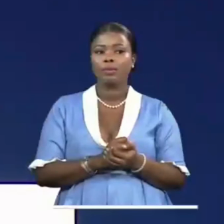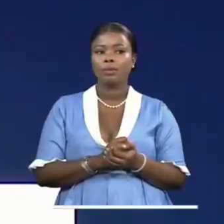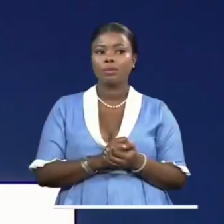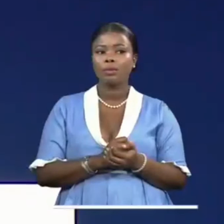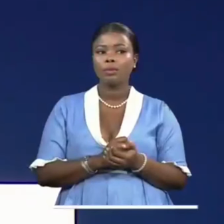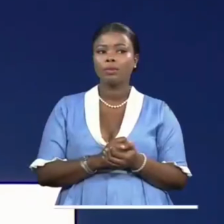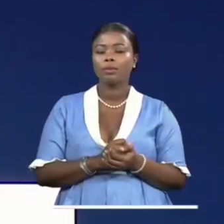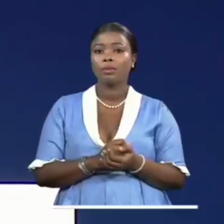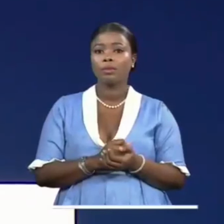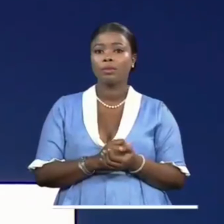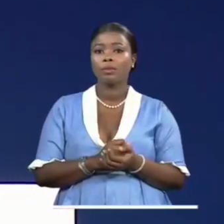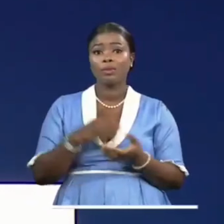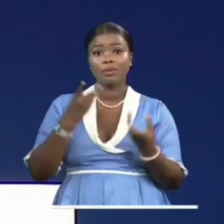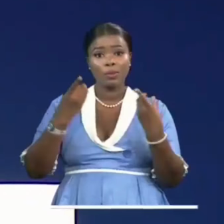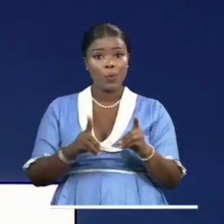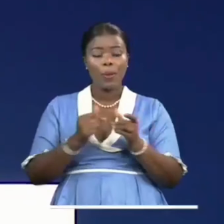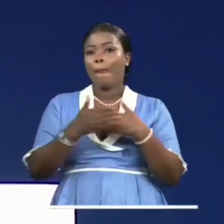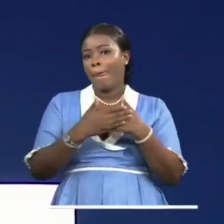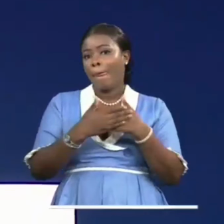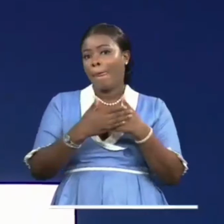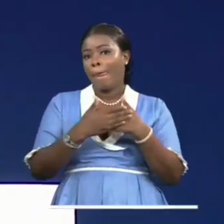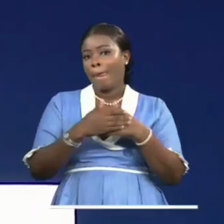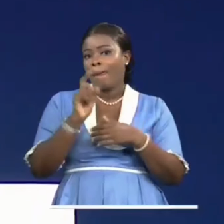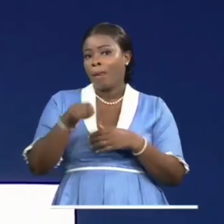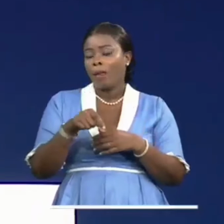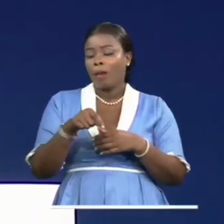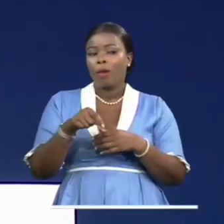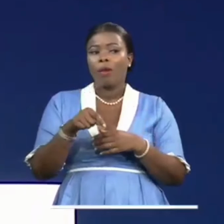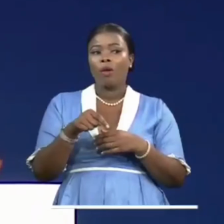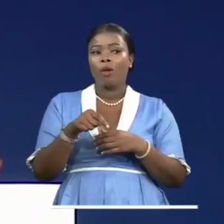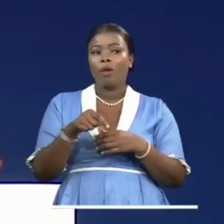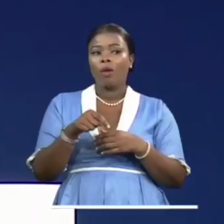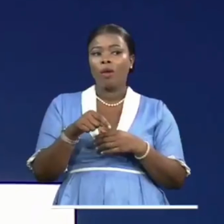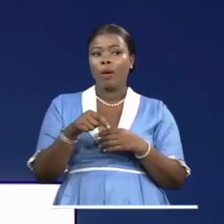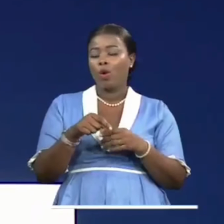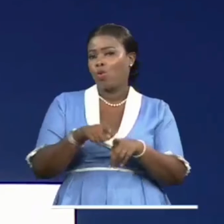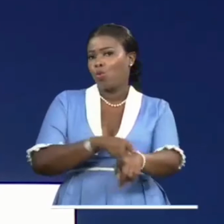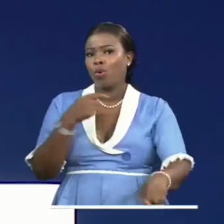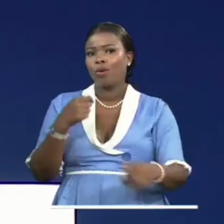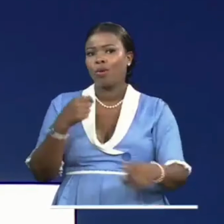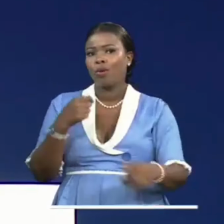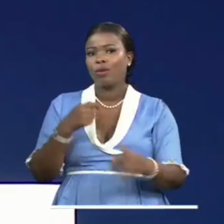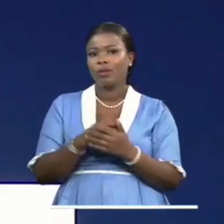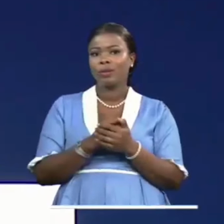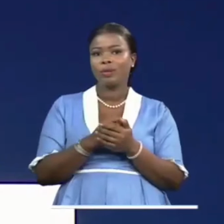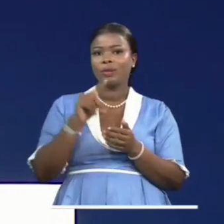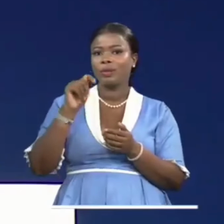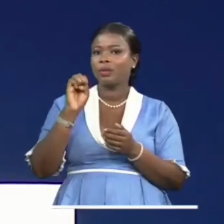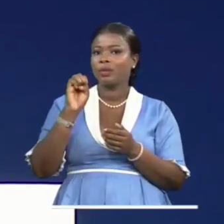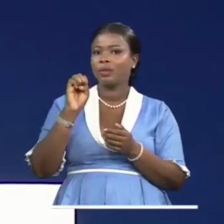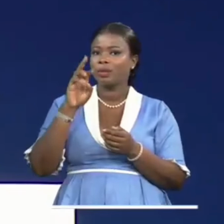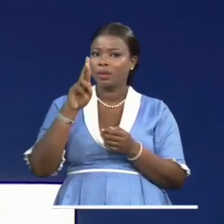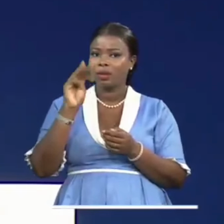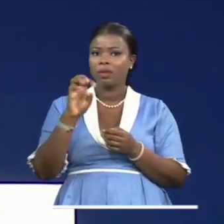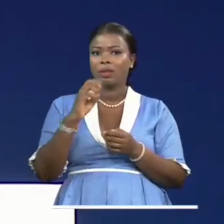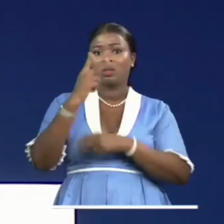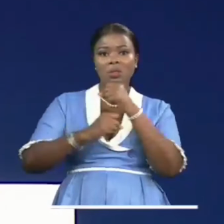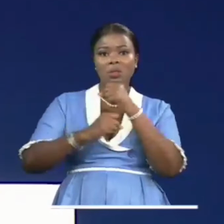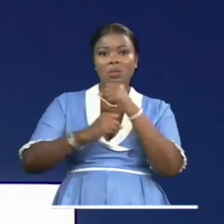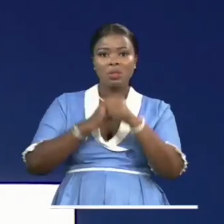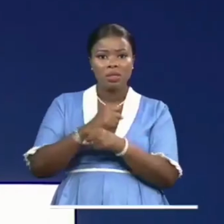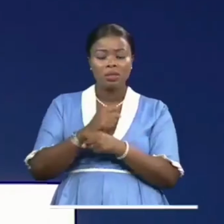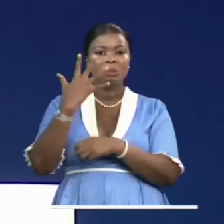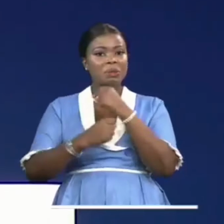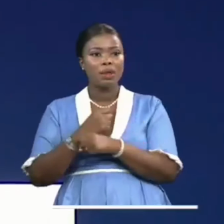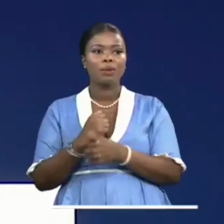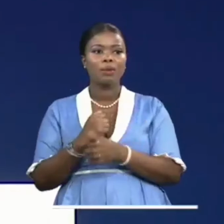entrepreneurs prendent des prêts au Sénégal ils ont du mal à prendre un prêt dans long terme les prêts c'est souvent 2 ans 5 ans il est fondamental